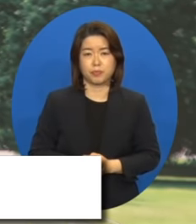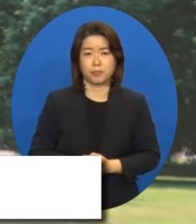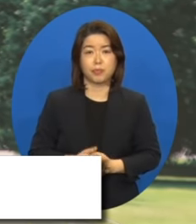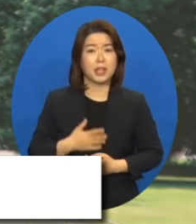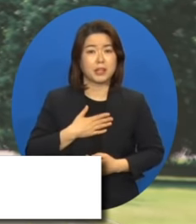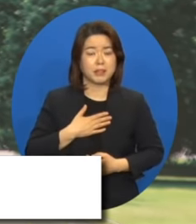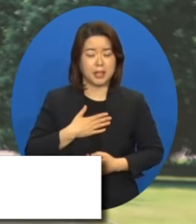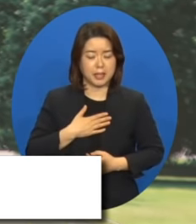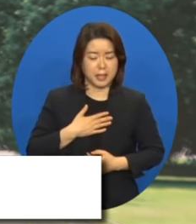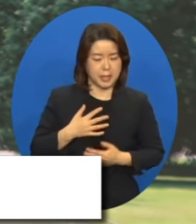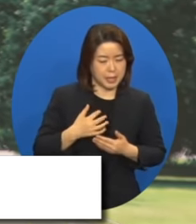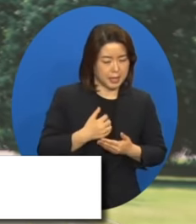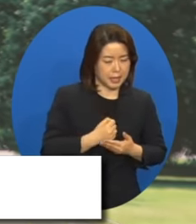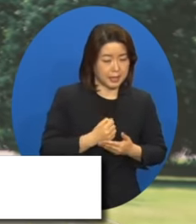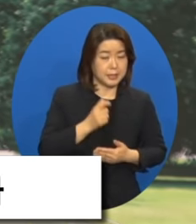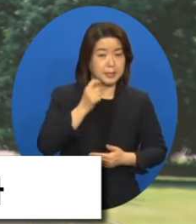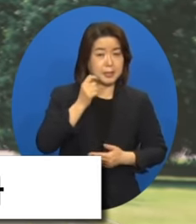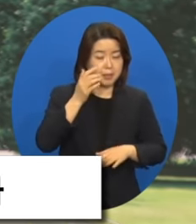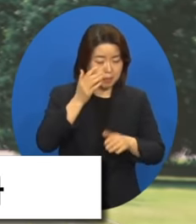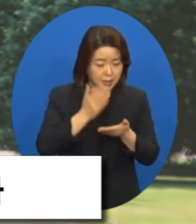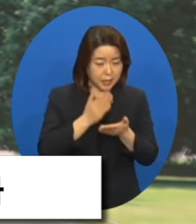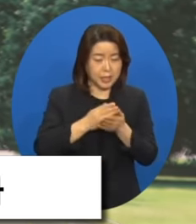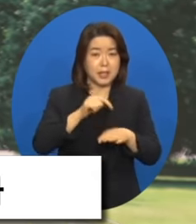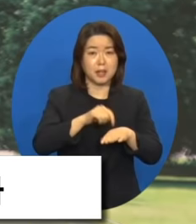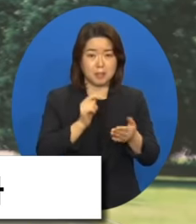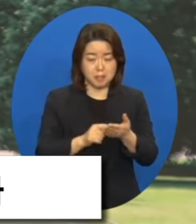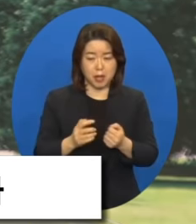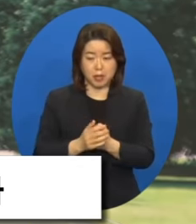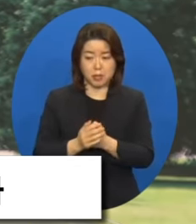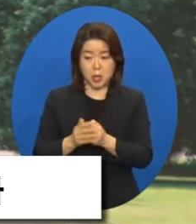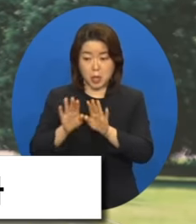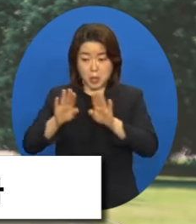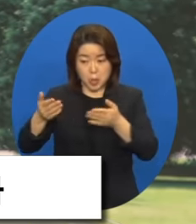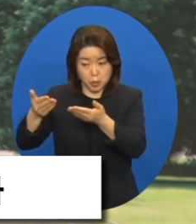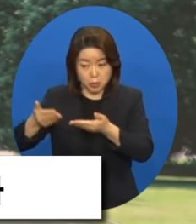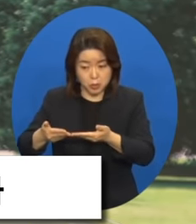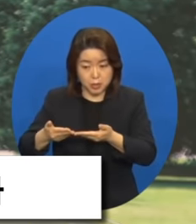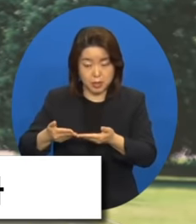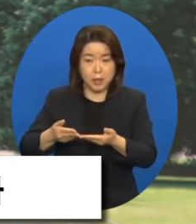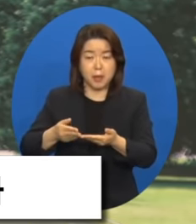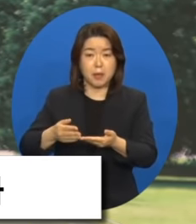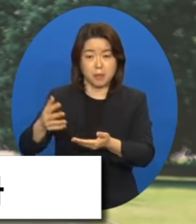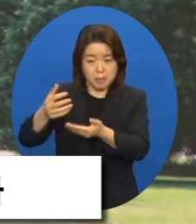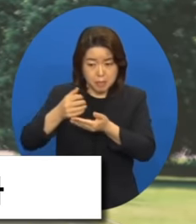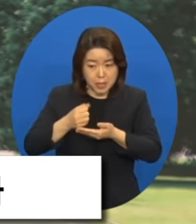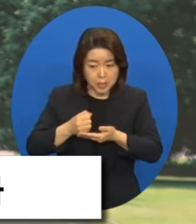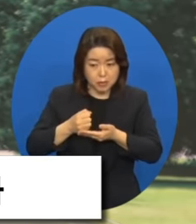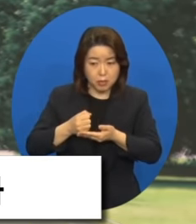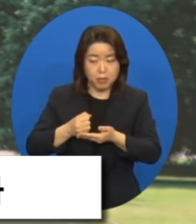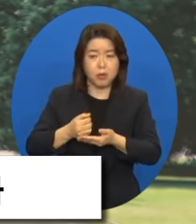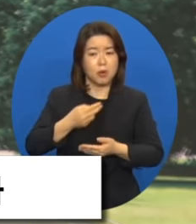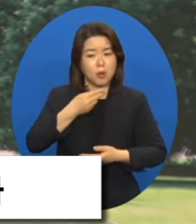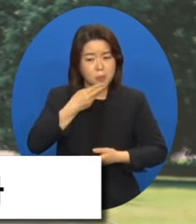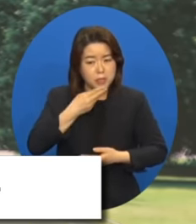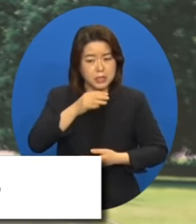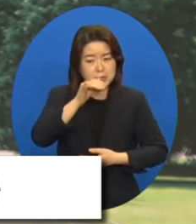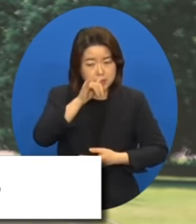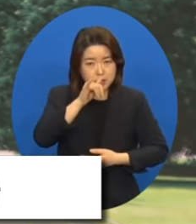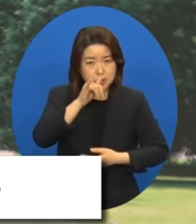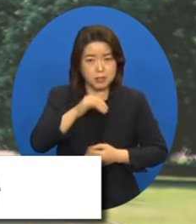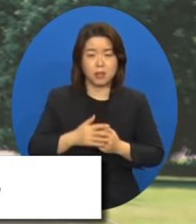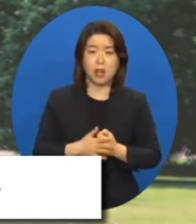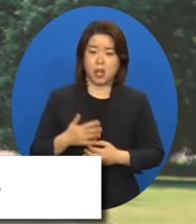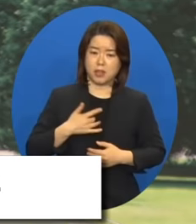내가 품지 말아야 될 마음, 받아들이지 말아야 될 말을 내가 받아들인 건 없을까?